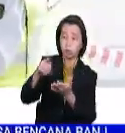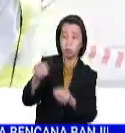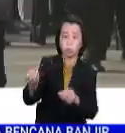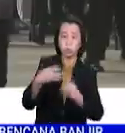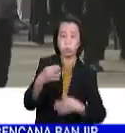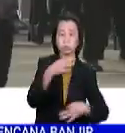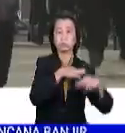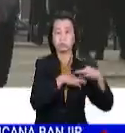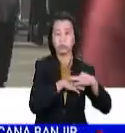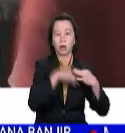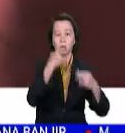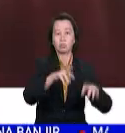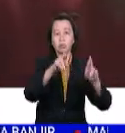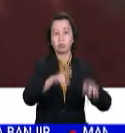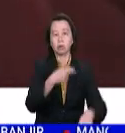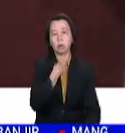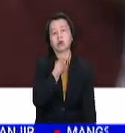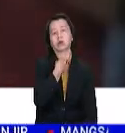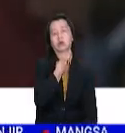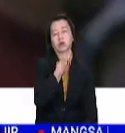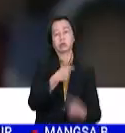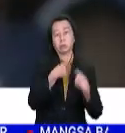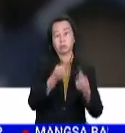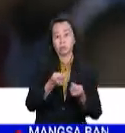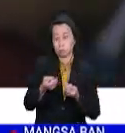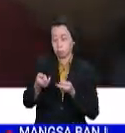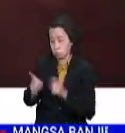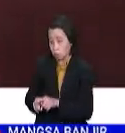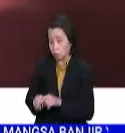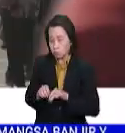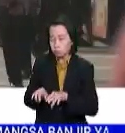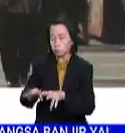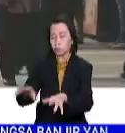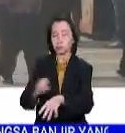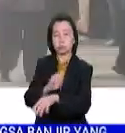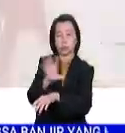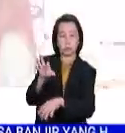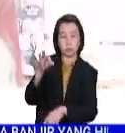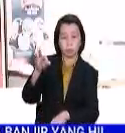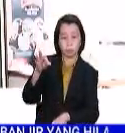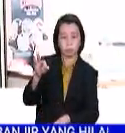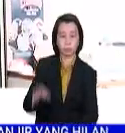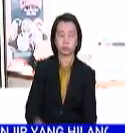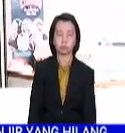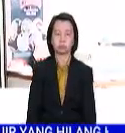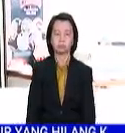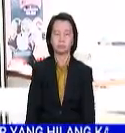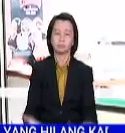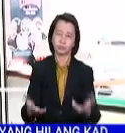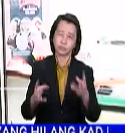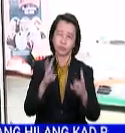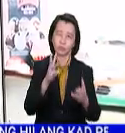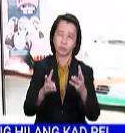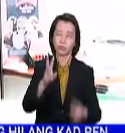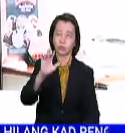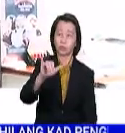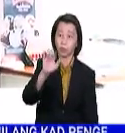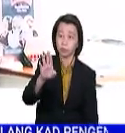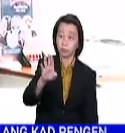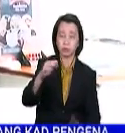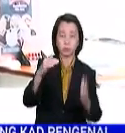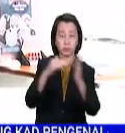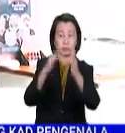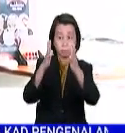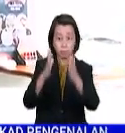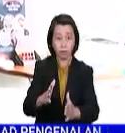memberi manfaat kepada mereka yang terkesan sejak penularan COVID-19. Walaupun YB-YB pembangkang